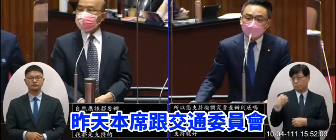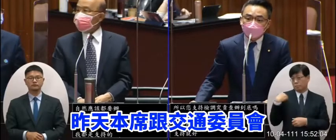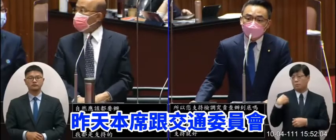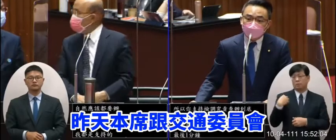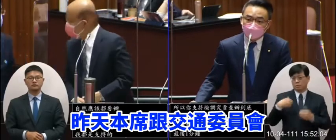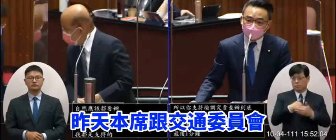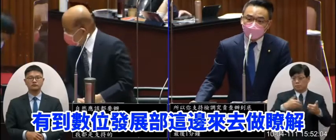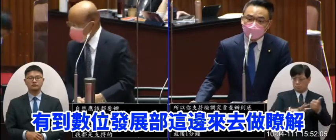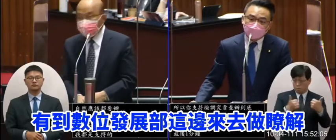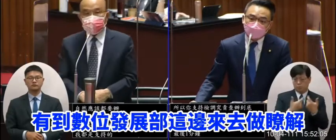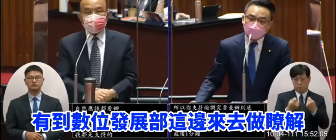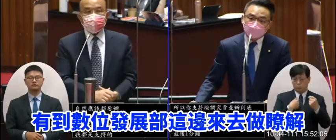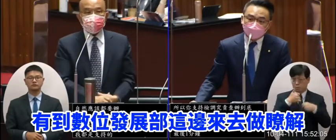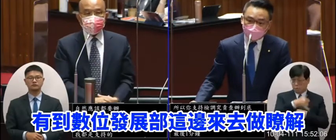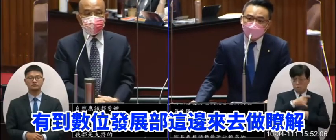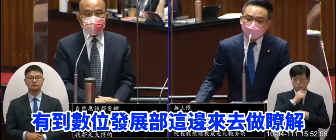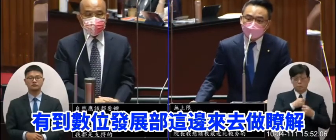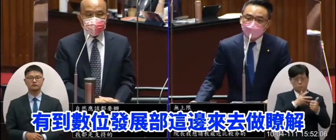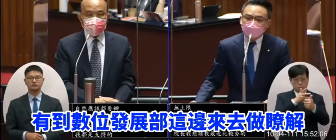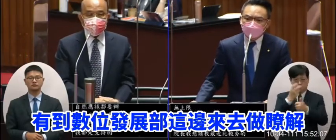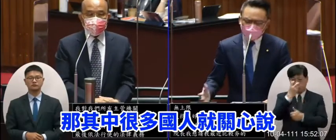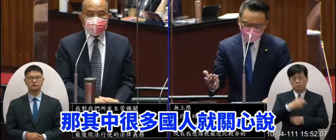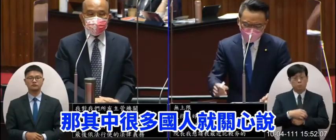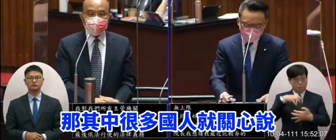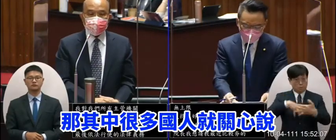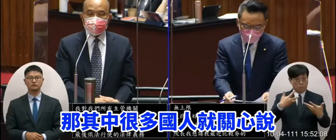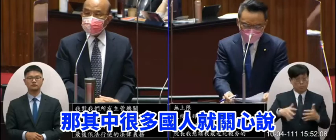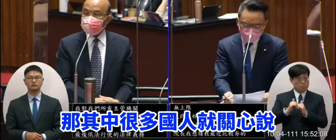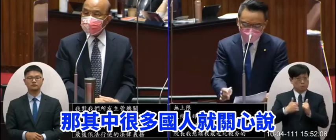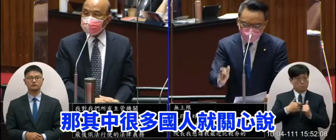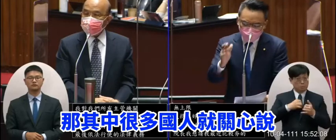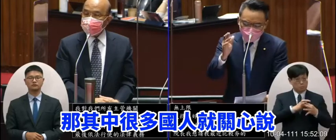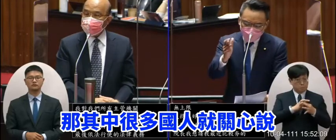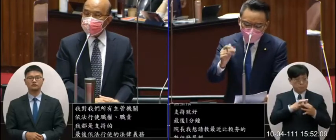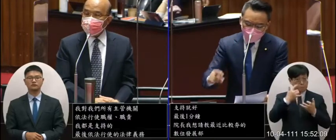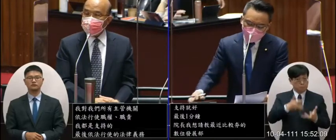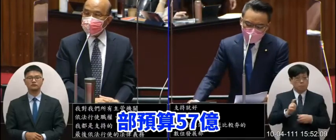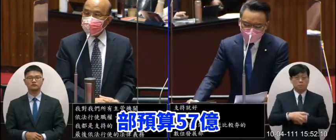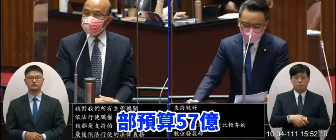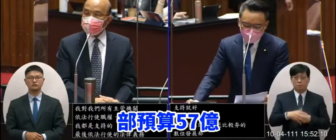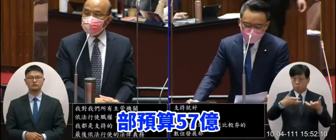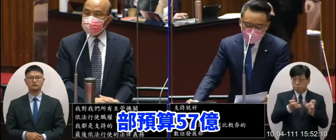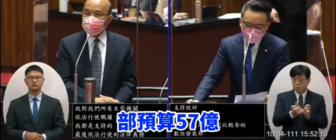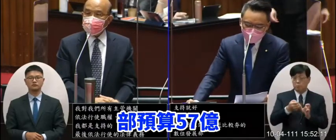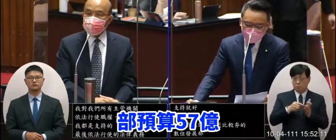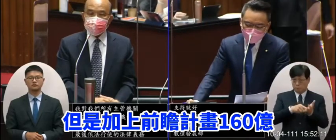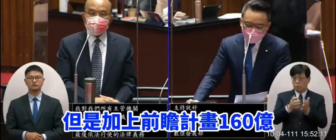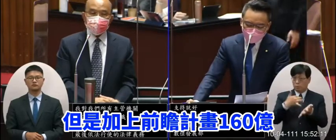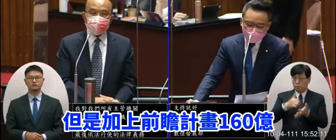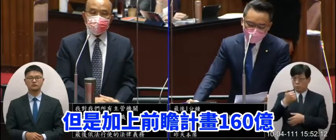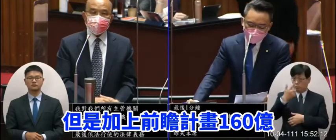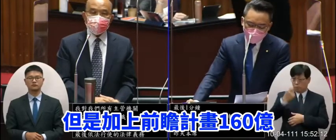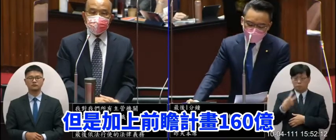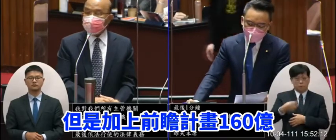天本席跟交通委员会又到数位发展部这边来去做了解，那其中很多国人就关心了，就说。不，预算57亿，但是